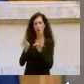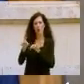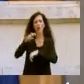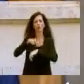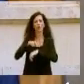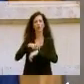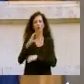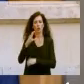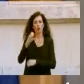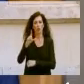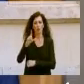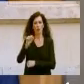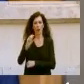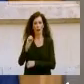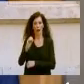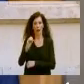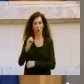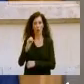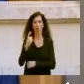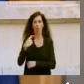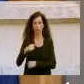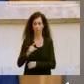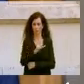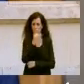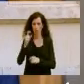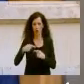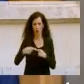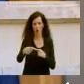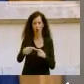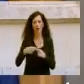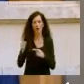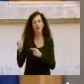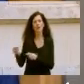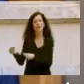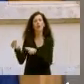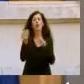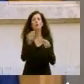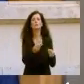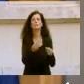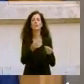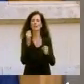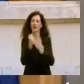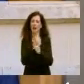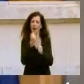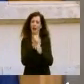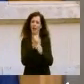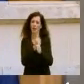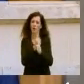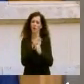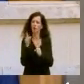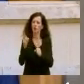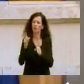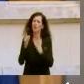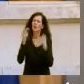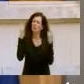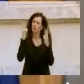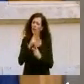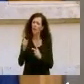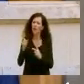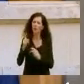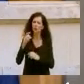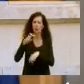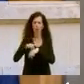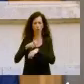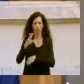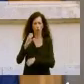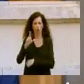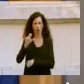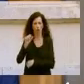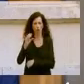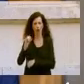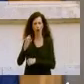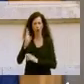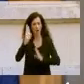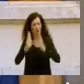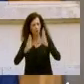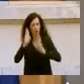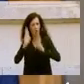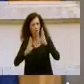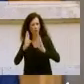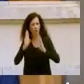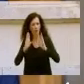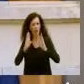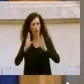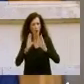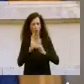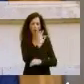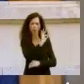che consegnerà in questi giorni i suoi lavori che ha avuto un serrato confronto con tutti gli stakeholders